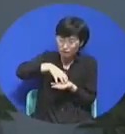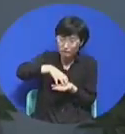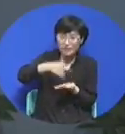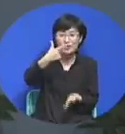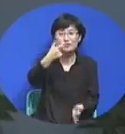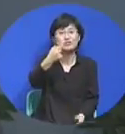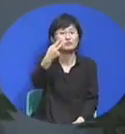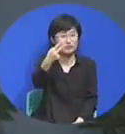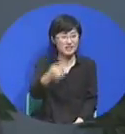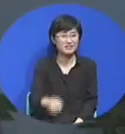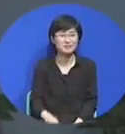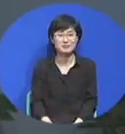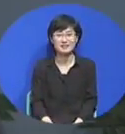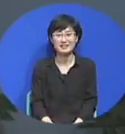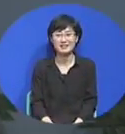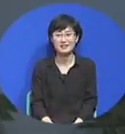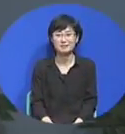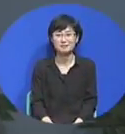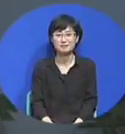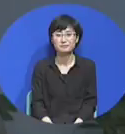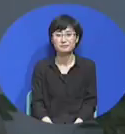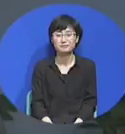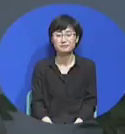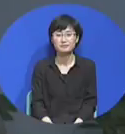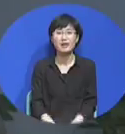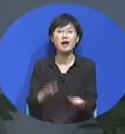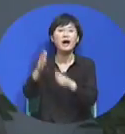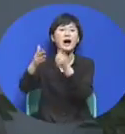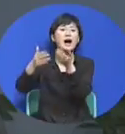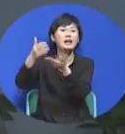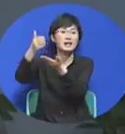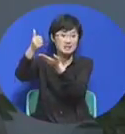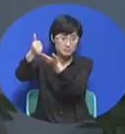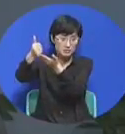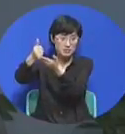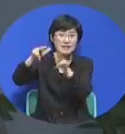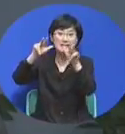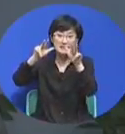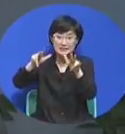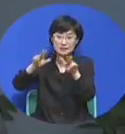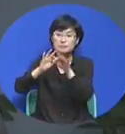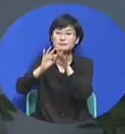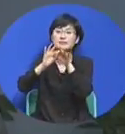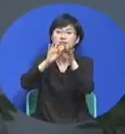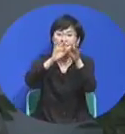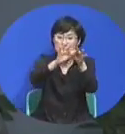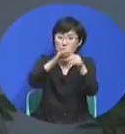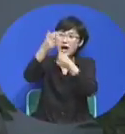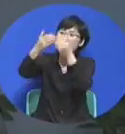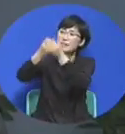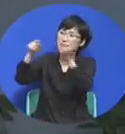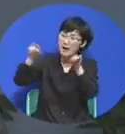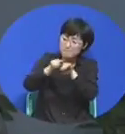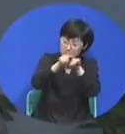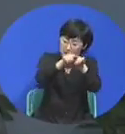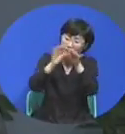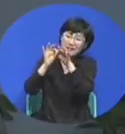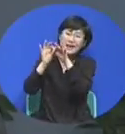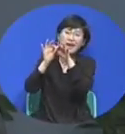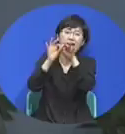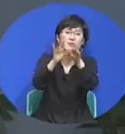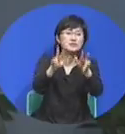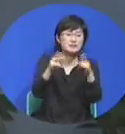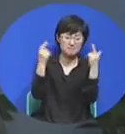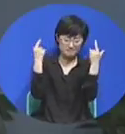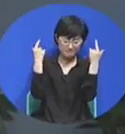about. 하나님은 지금도 변함없이 여러분과 함께 역사하고 계십니다. Even now, God